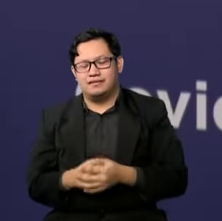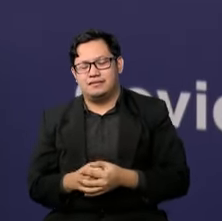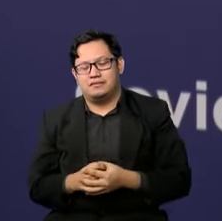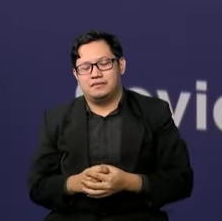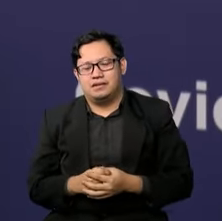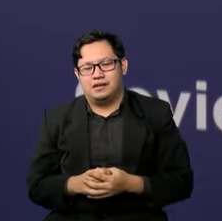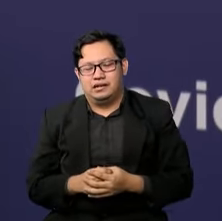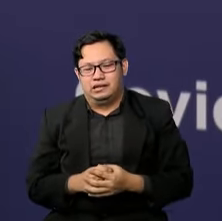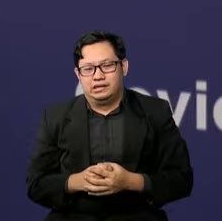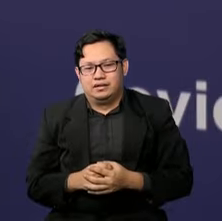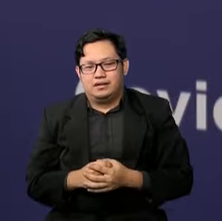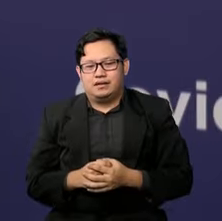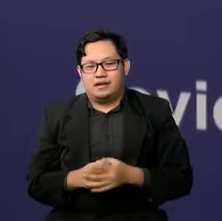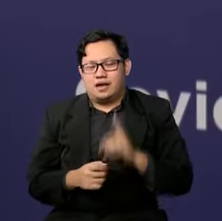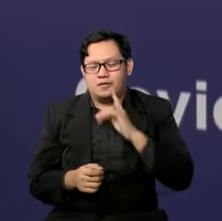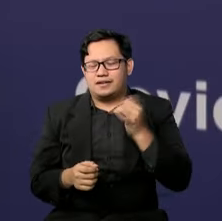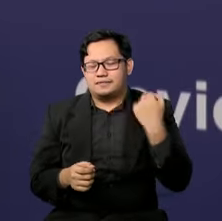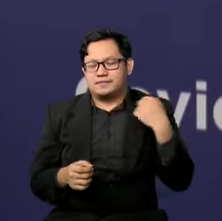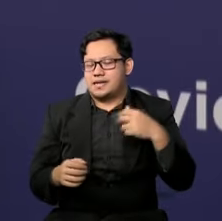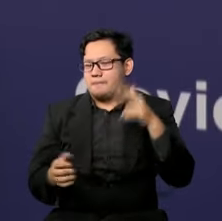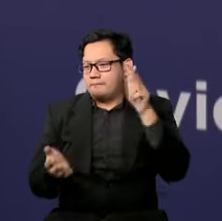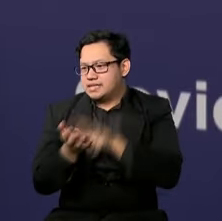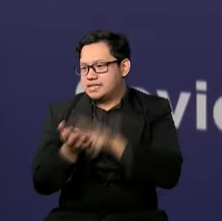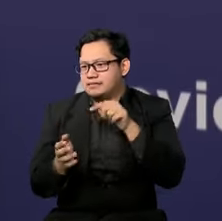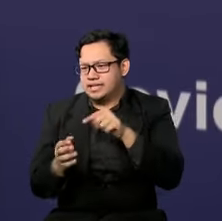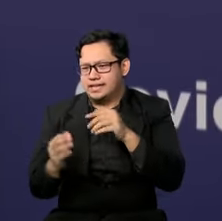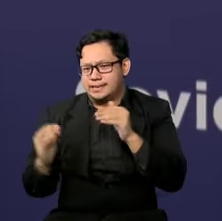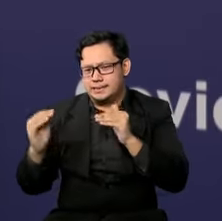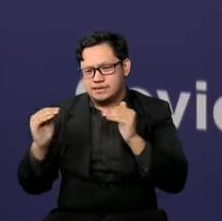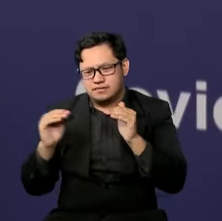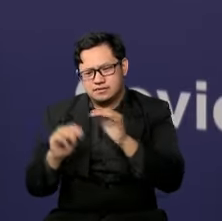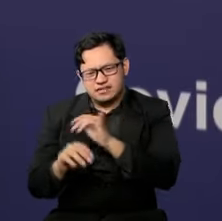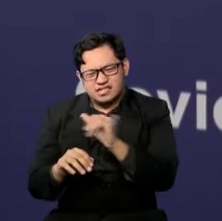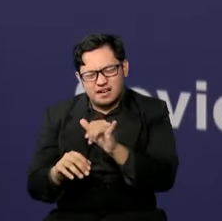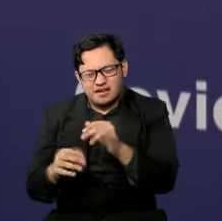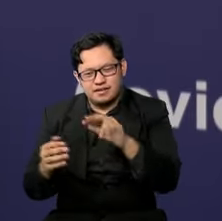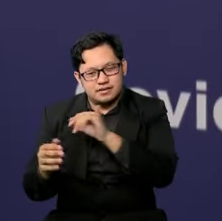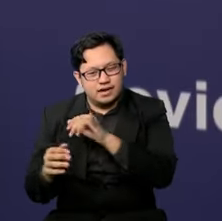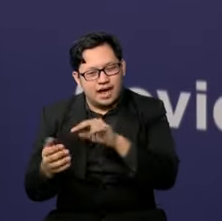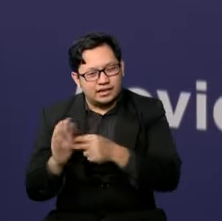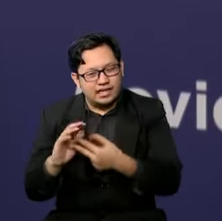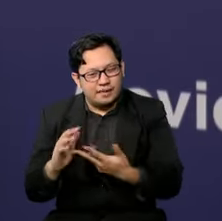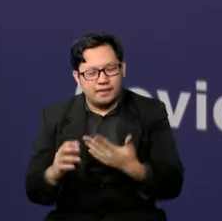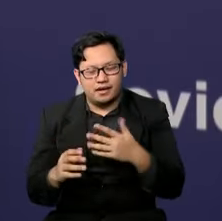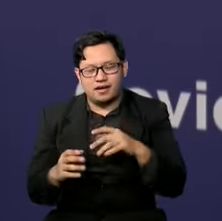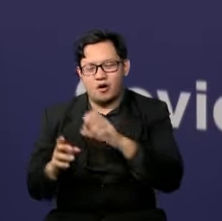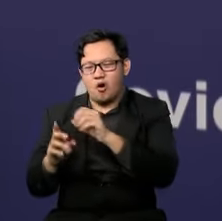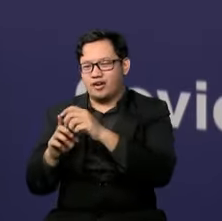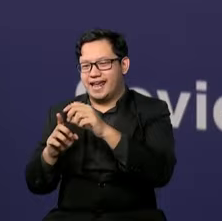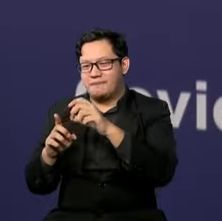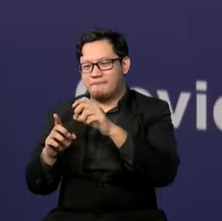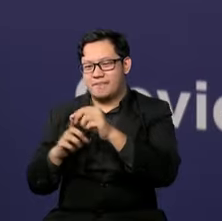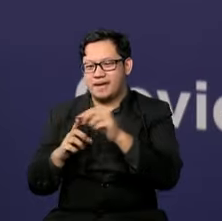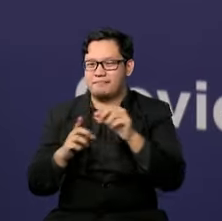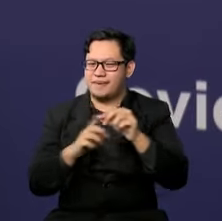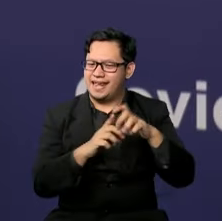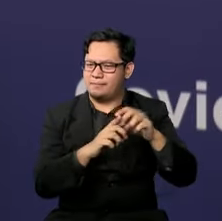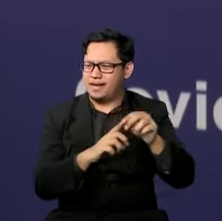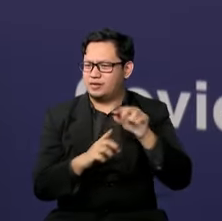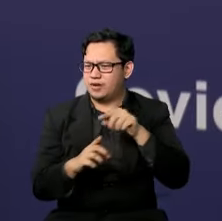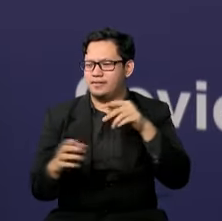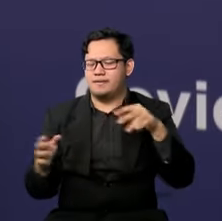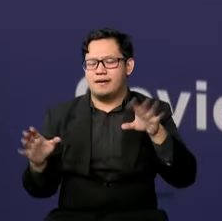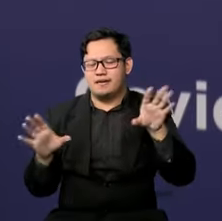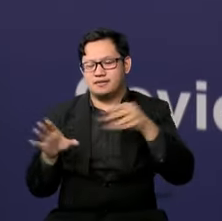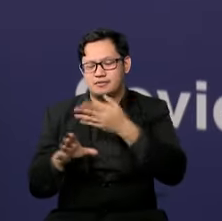pastikan eh apa ya jadi ihwalnya dengan apa aja diode ppdp inikan Barus aspek atau terduga Iya terduga yang